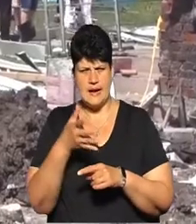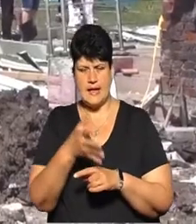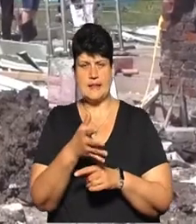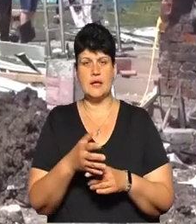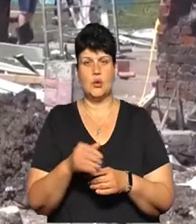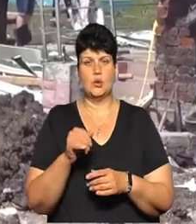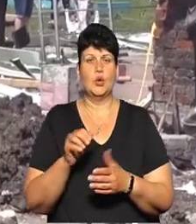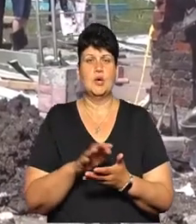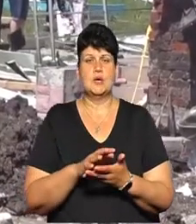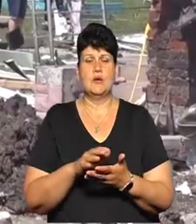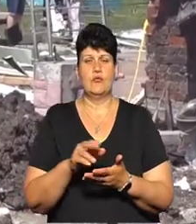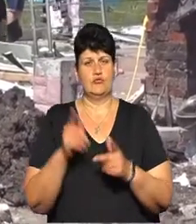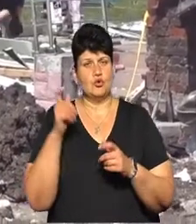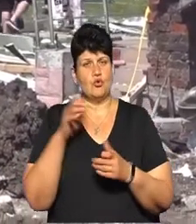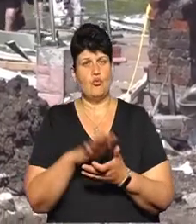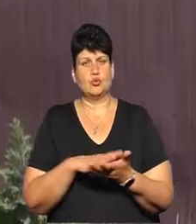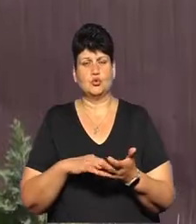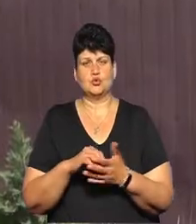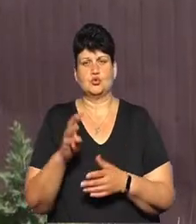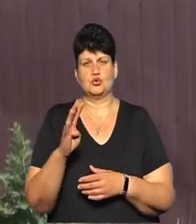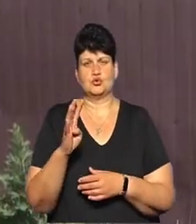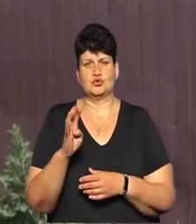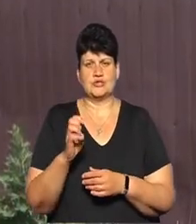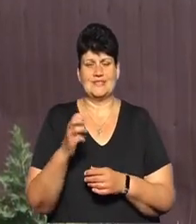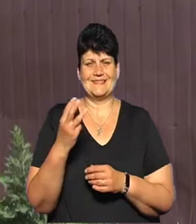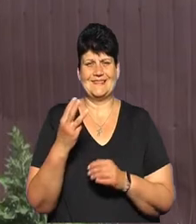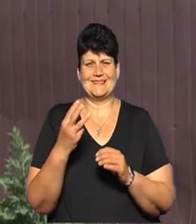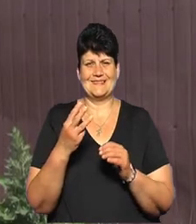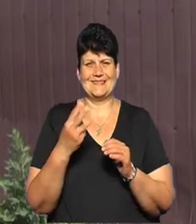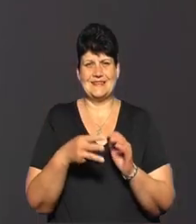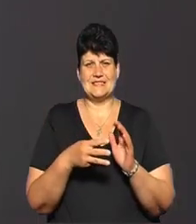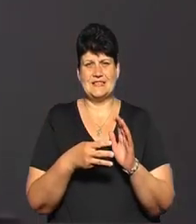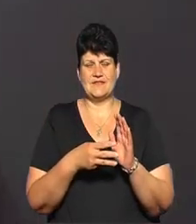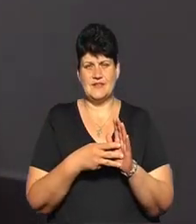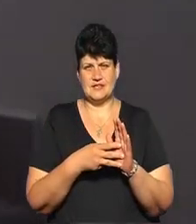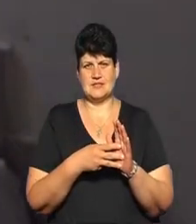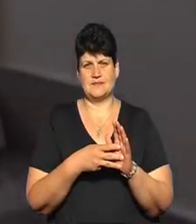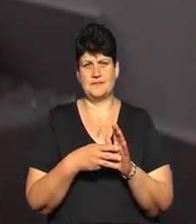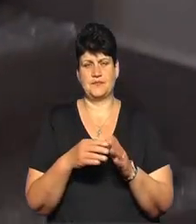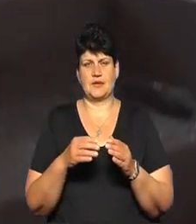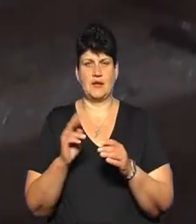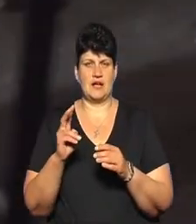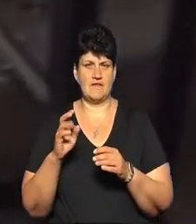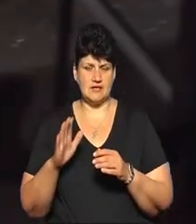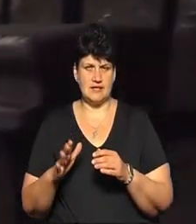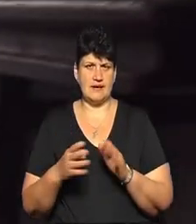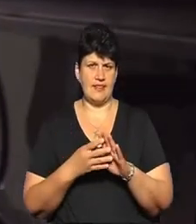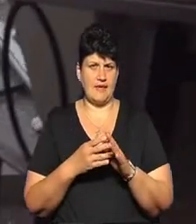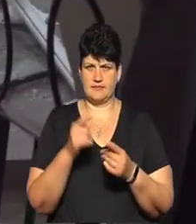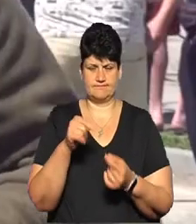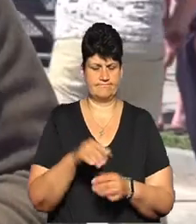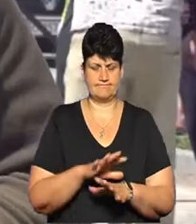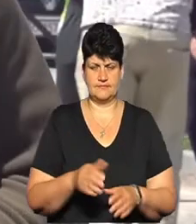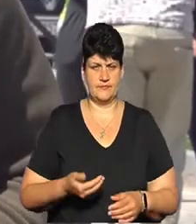Чорткові пошкоджені 438 квартир, з них 9 непридатні для проживання. Також вибух пошкодив 9